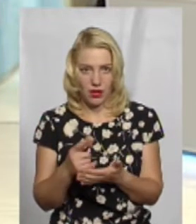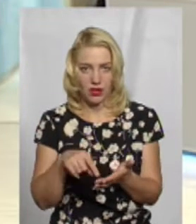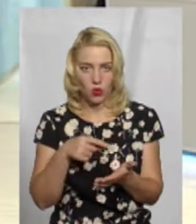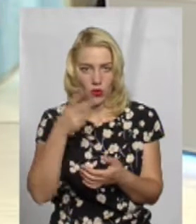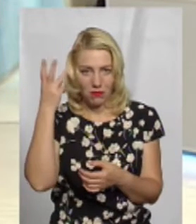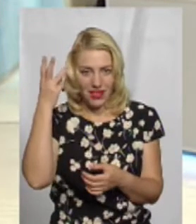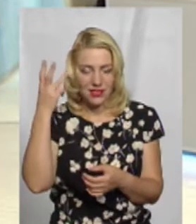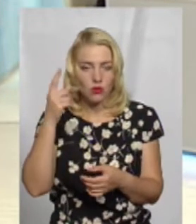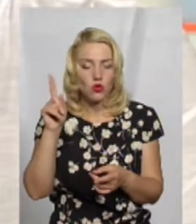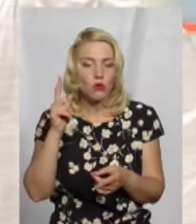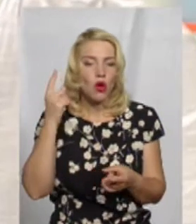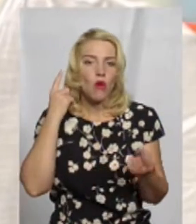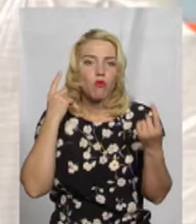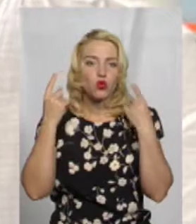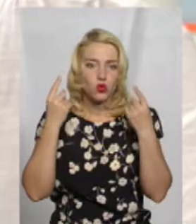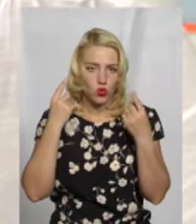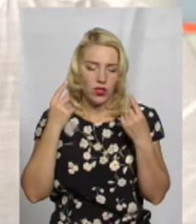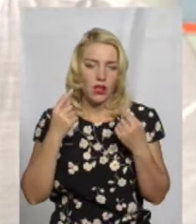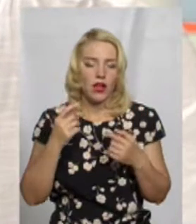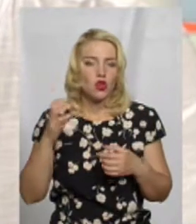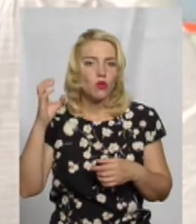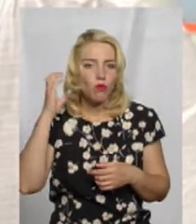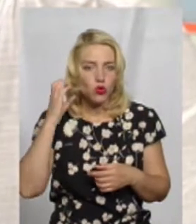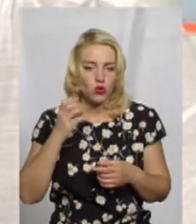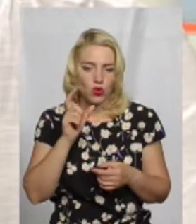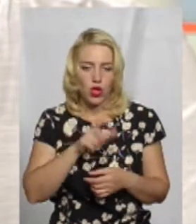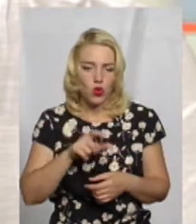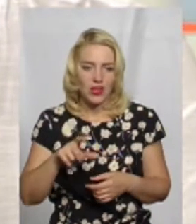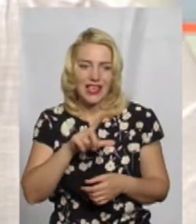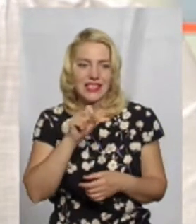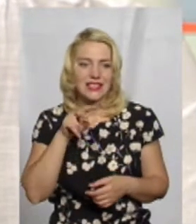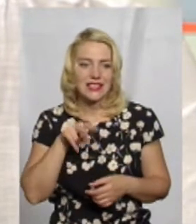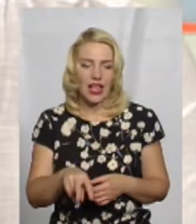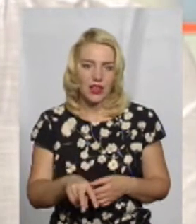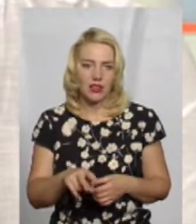Хмельницьку, вони почули людей із зала, дуже багато було таких